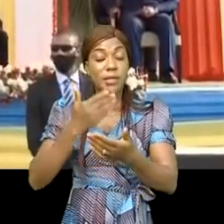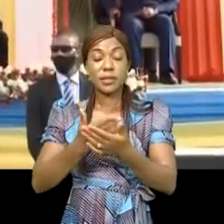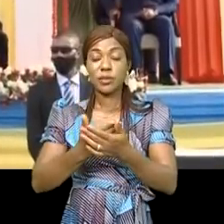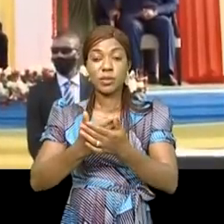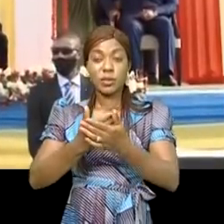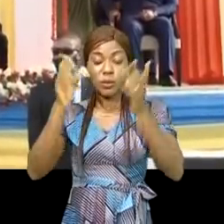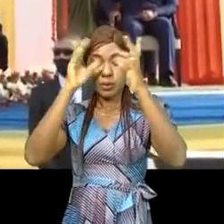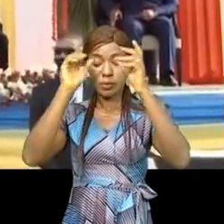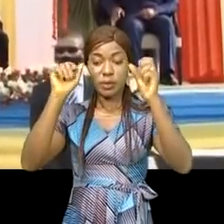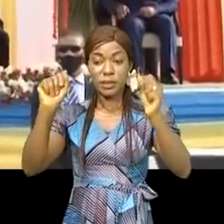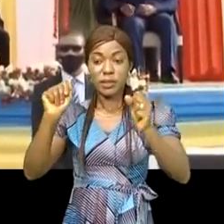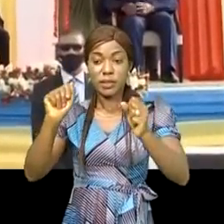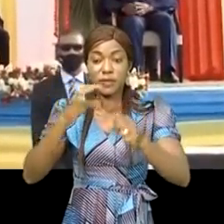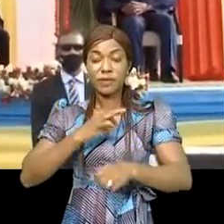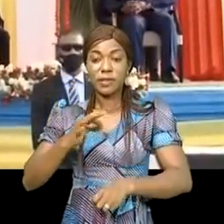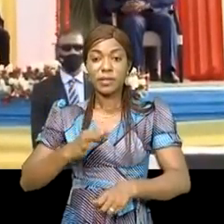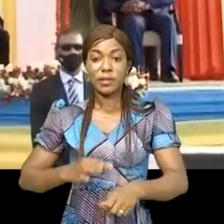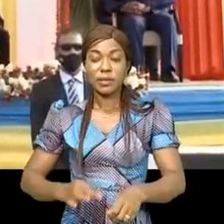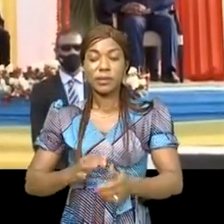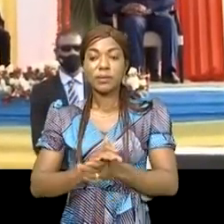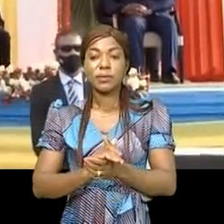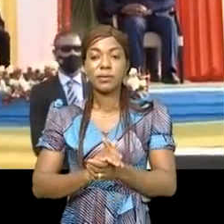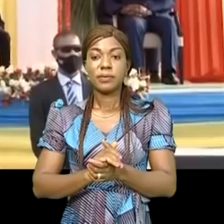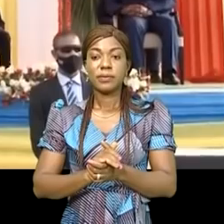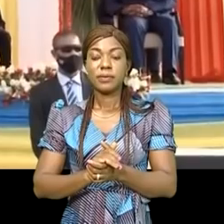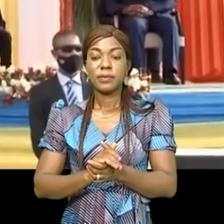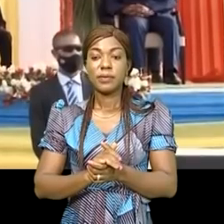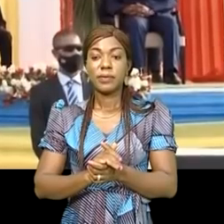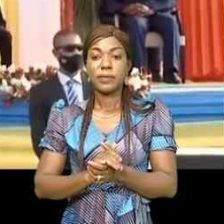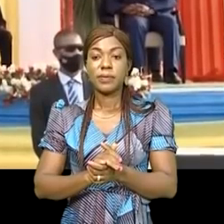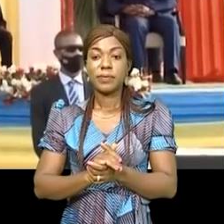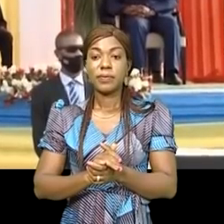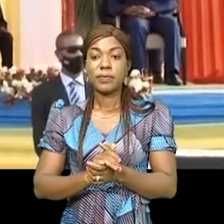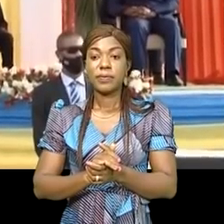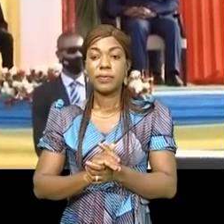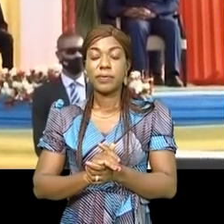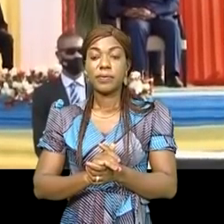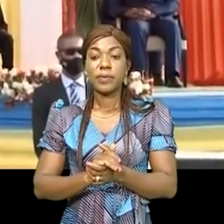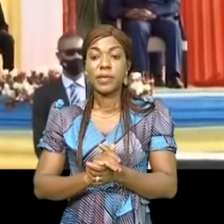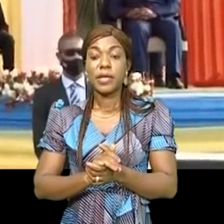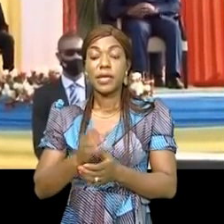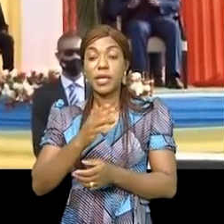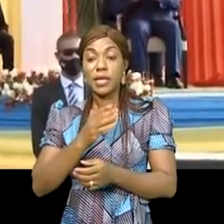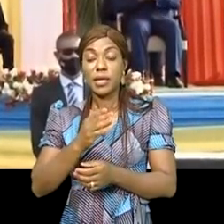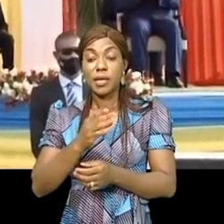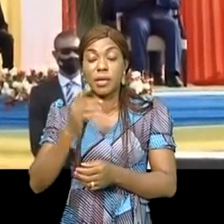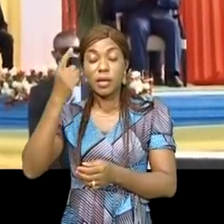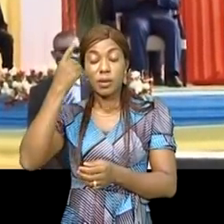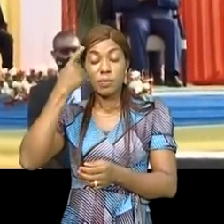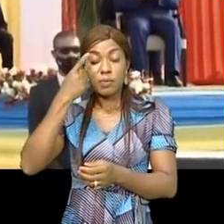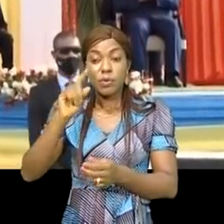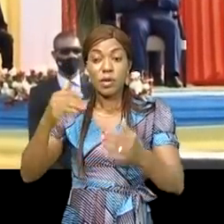Monsieur Tshisekedi, for bringing Congo into the East African Community. Et de nous avoir